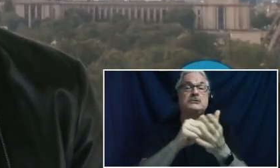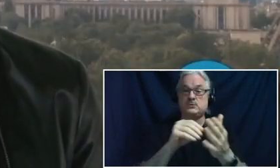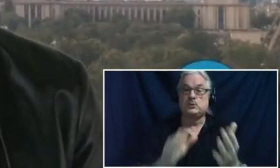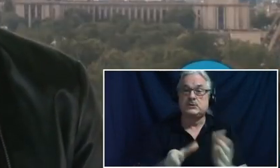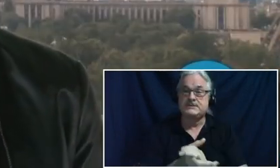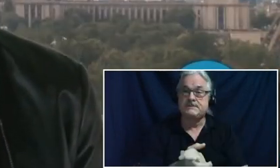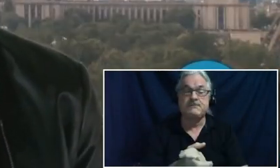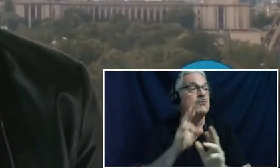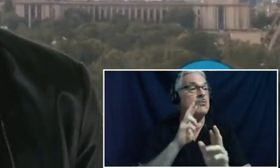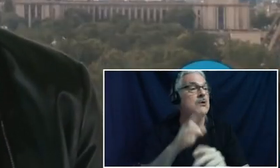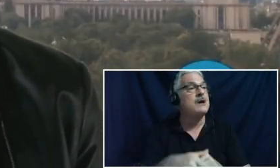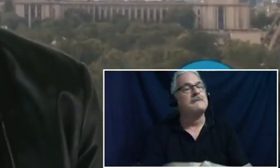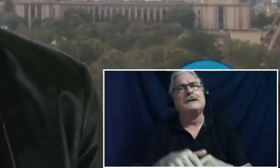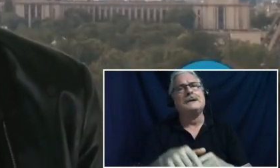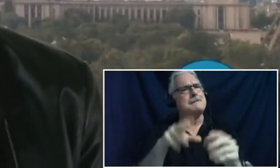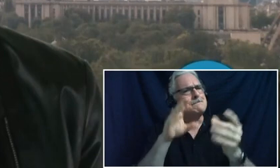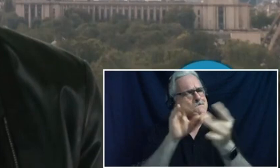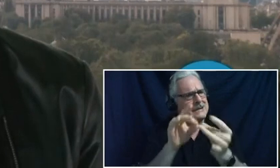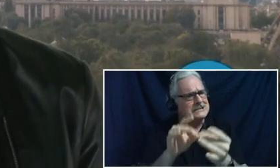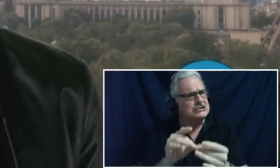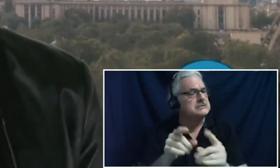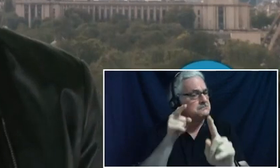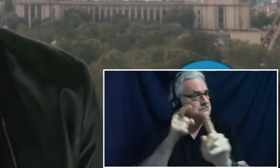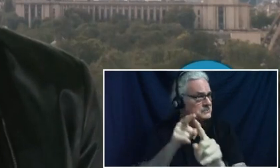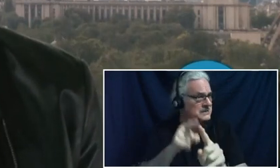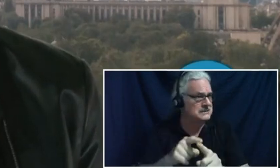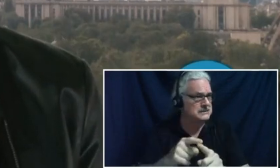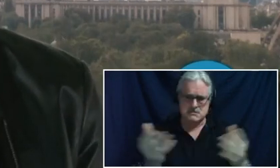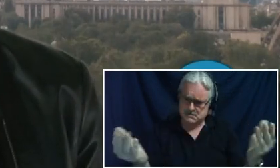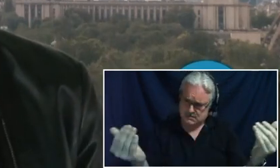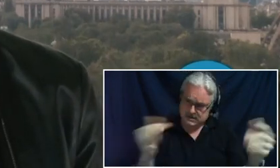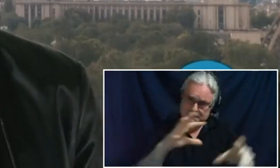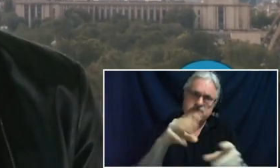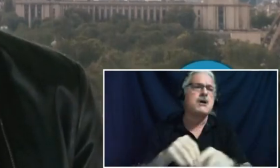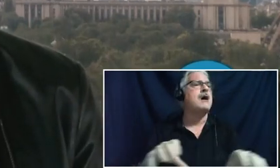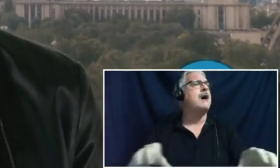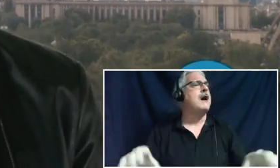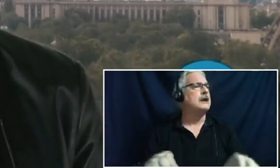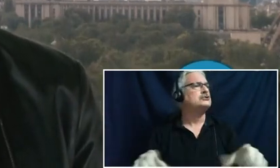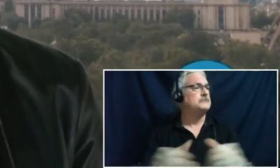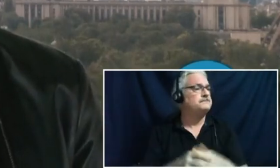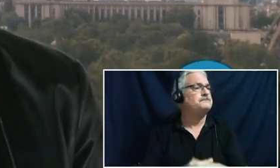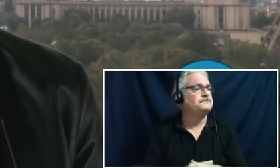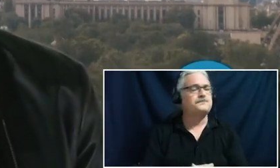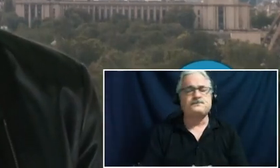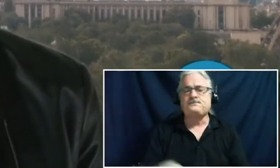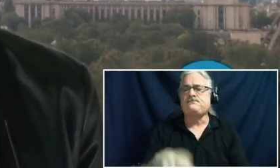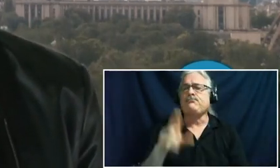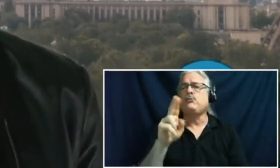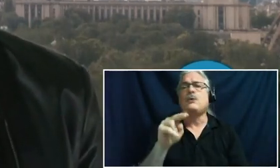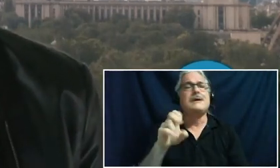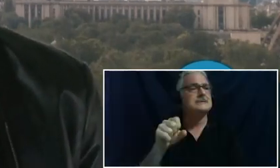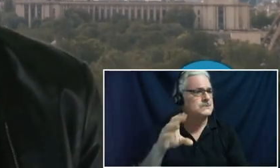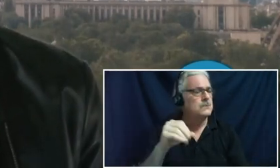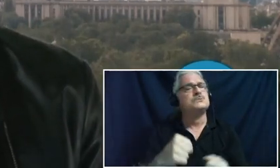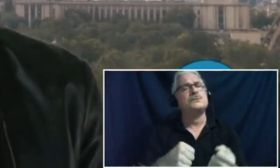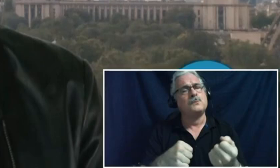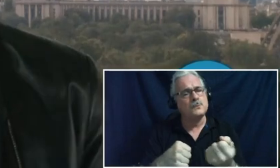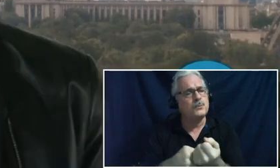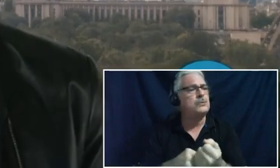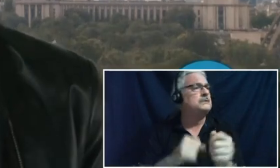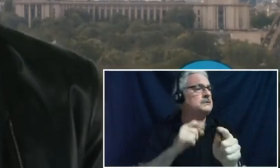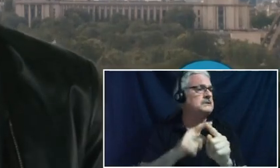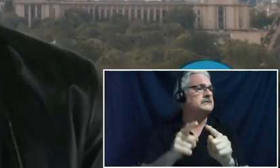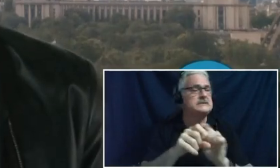plus résiliente. Tandis que le rapport mondial de suivi sur l'éducation 2020 le souligne, l'éducation c'est pour tous et